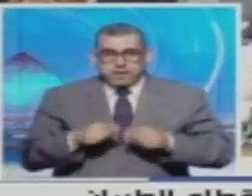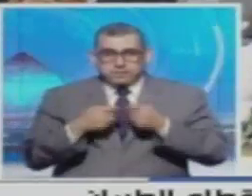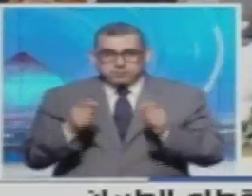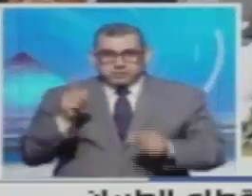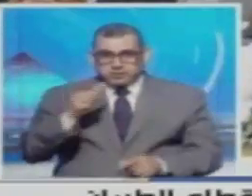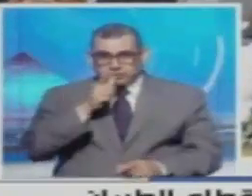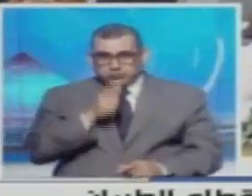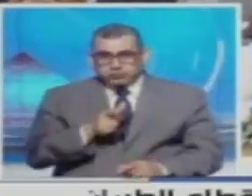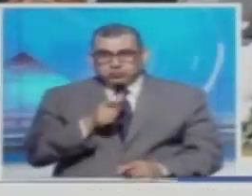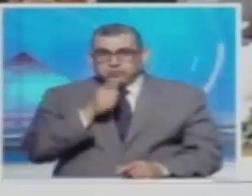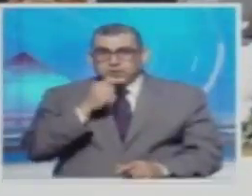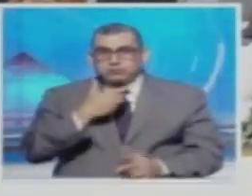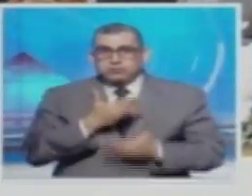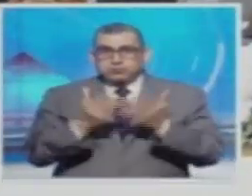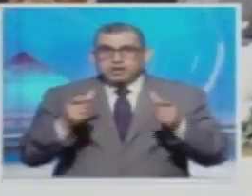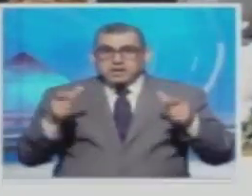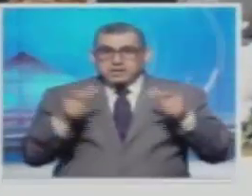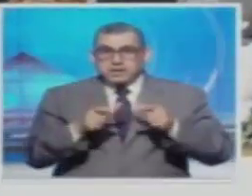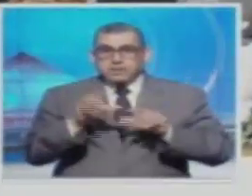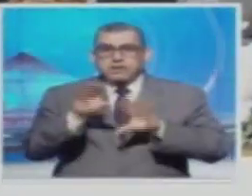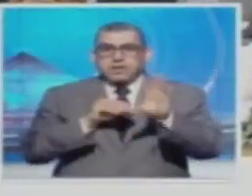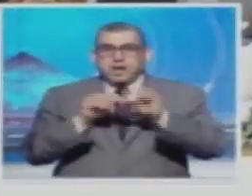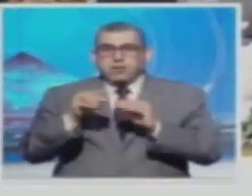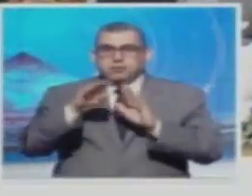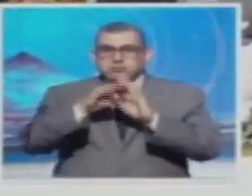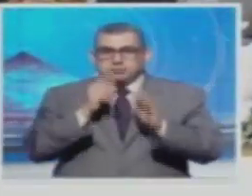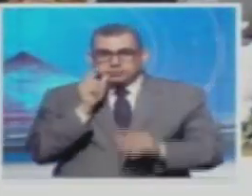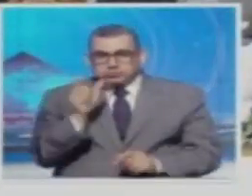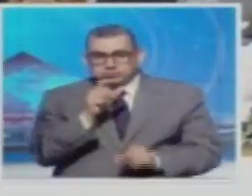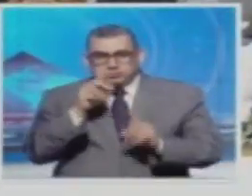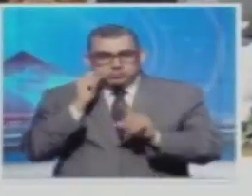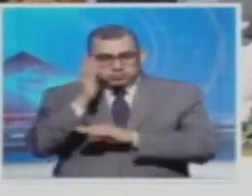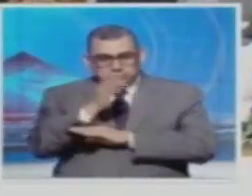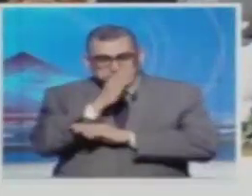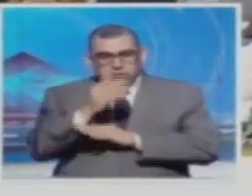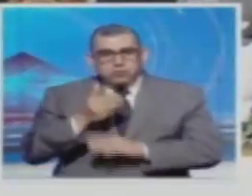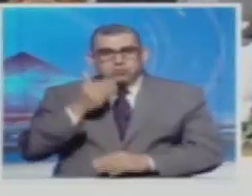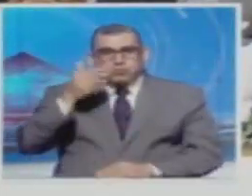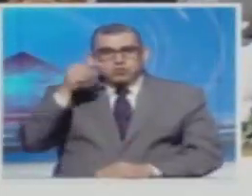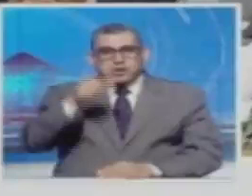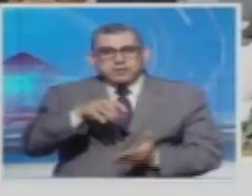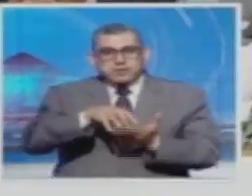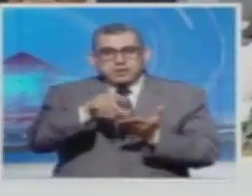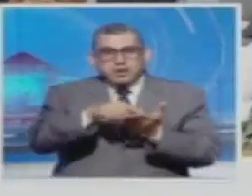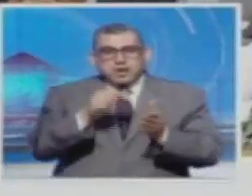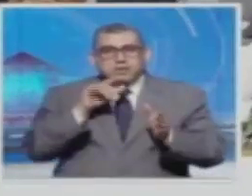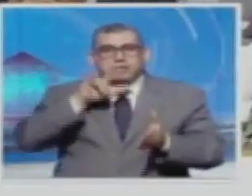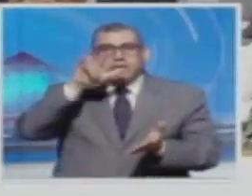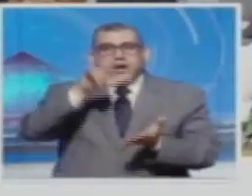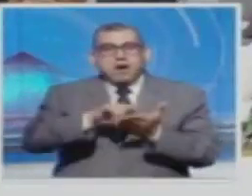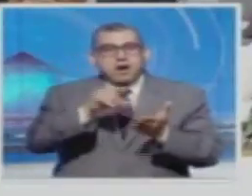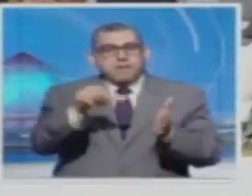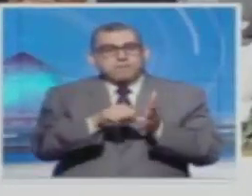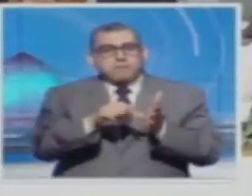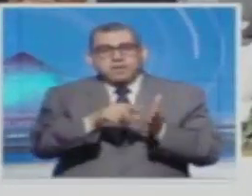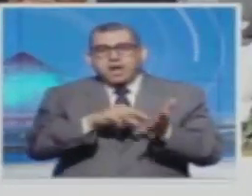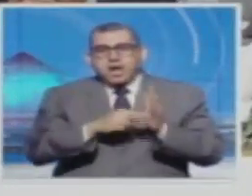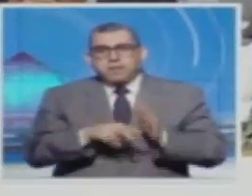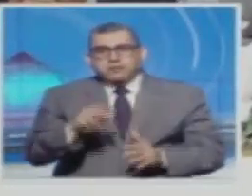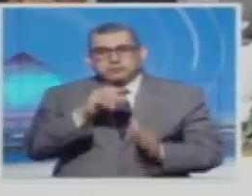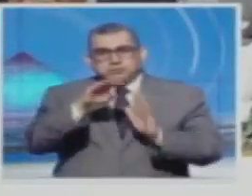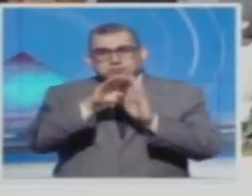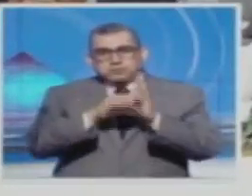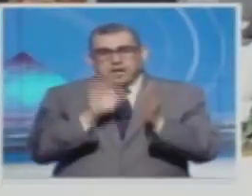الجمهورية صرح بأن الاجتماع تناول متابعة الاستراتيجية المستقبلية لقطاع الطيران المدني، حيث تم عرض